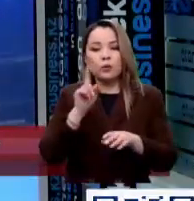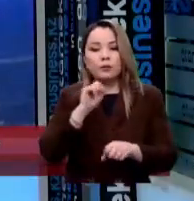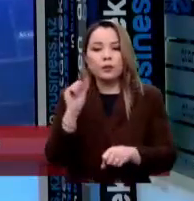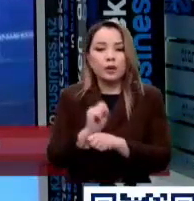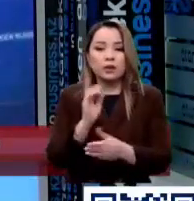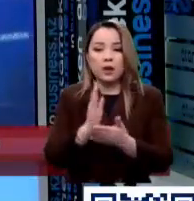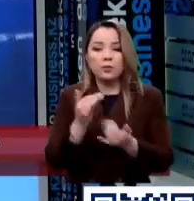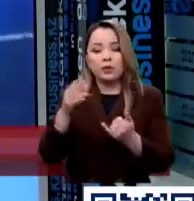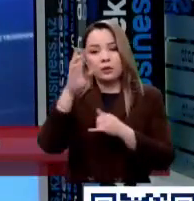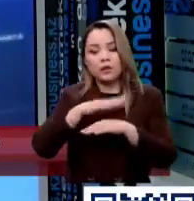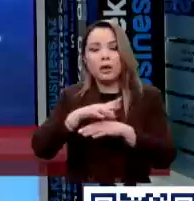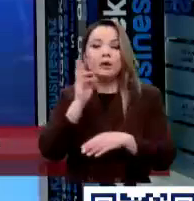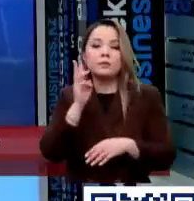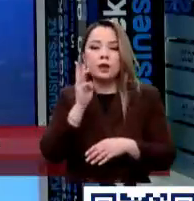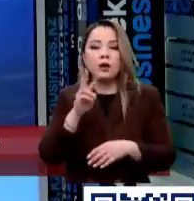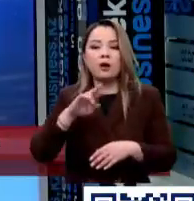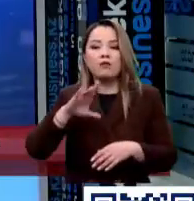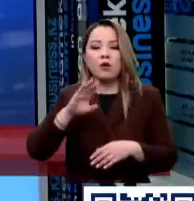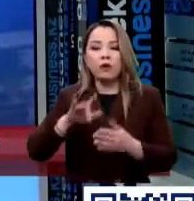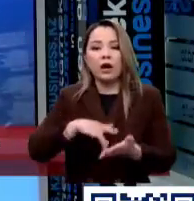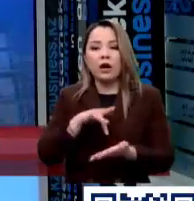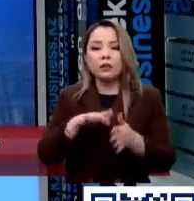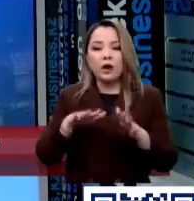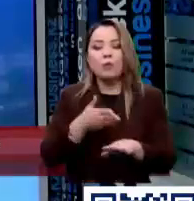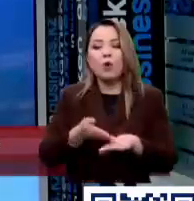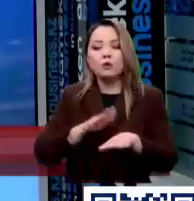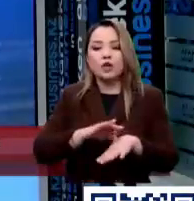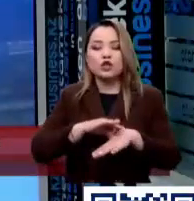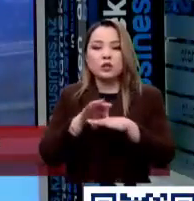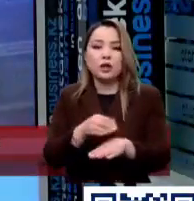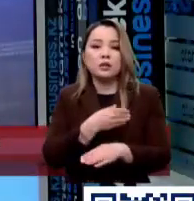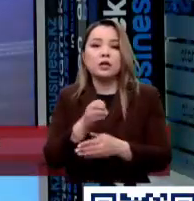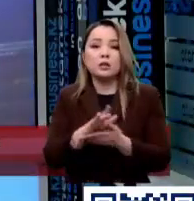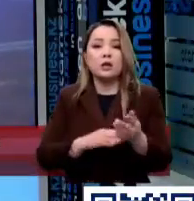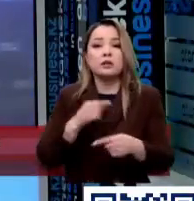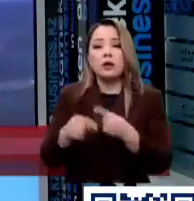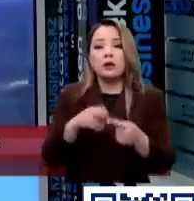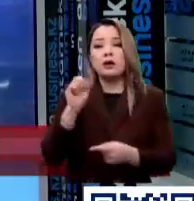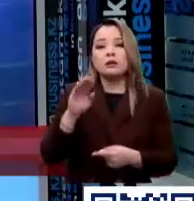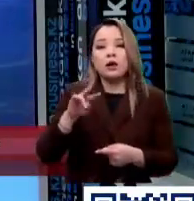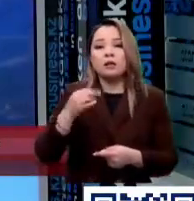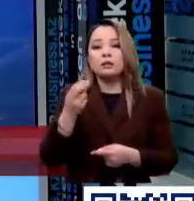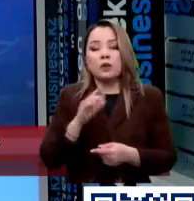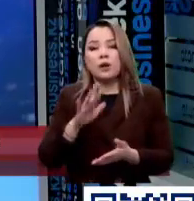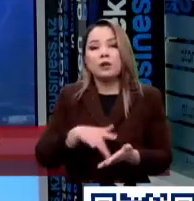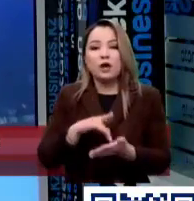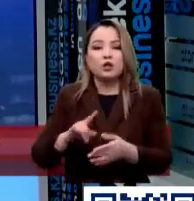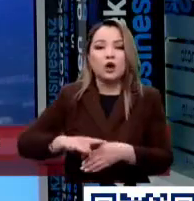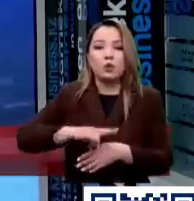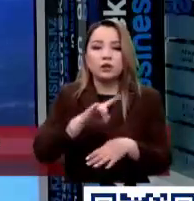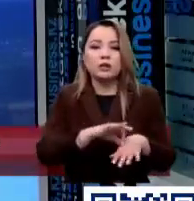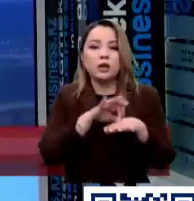соң елшілік қазақстандықтарды Львов қаласы арқылы Польшаға жеткізбекші. Әрі қарай Катовице қаласының әуежайынан ұшырмақ